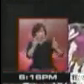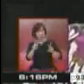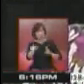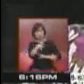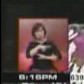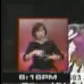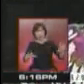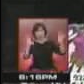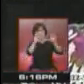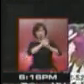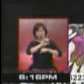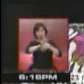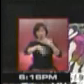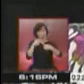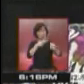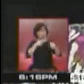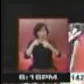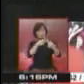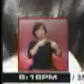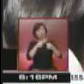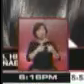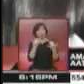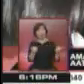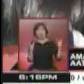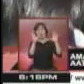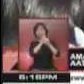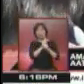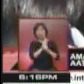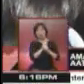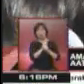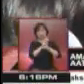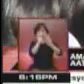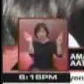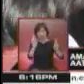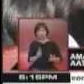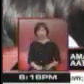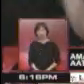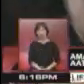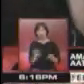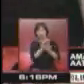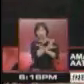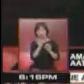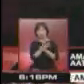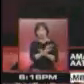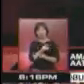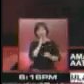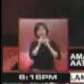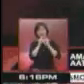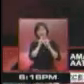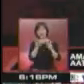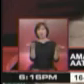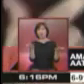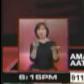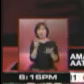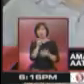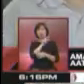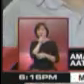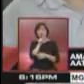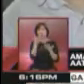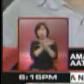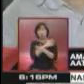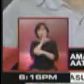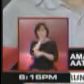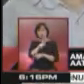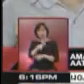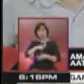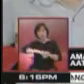natin lahat ito. Okay. Ito ang bungad sa amin ni Amalia Fuentes nang makausap namin siya sa kanyang bahay sa New Manila. Nagpupuyos pa